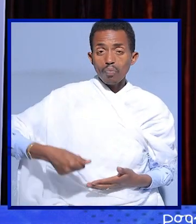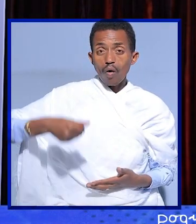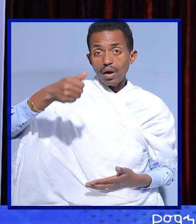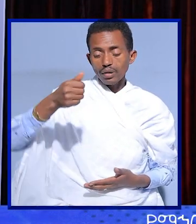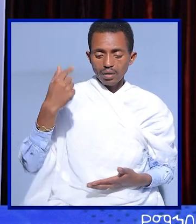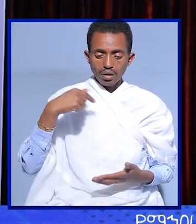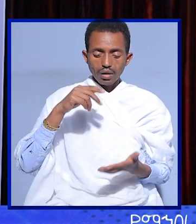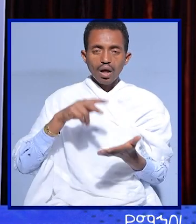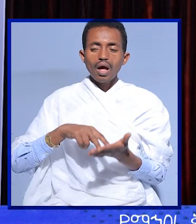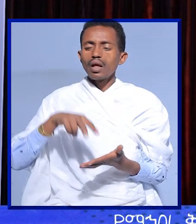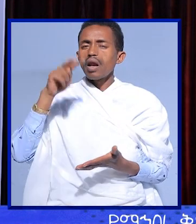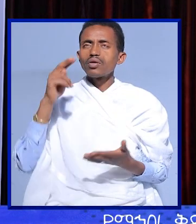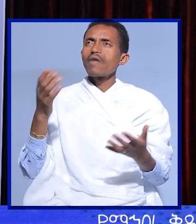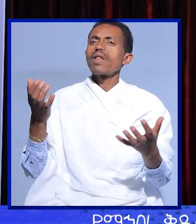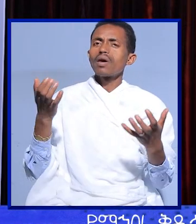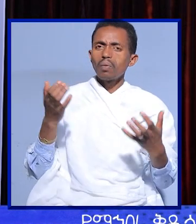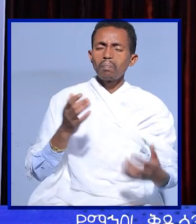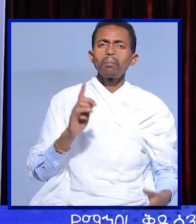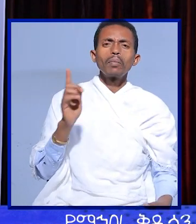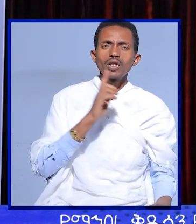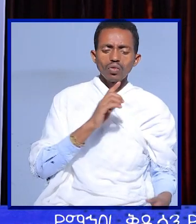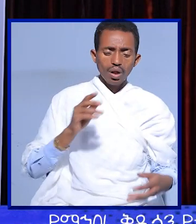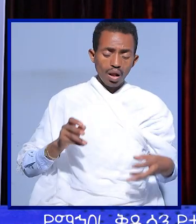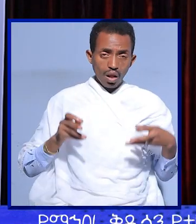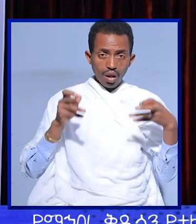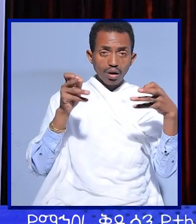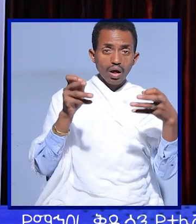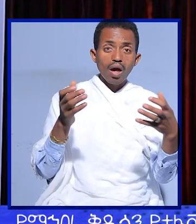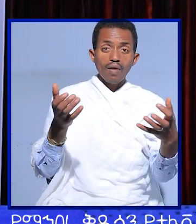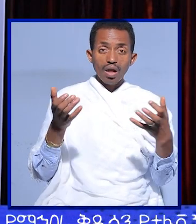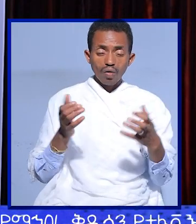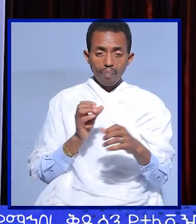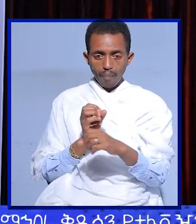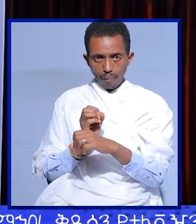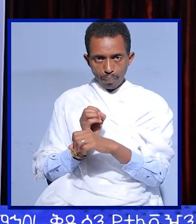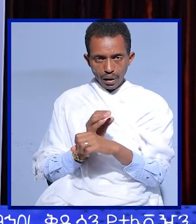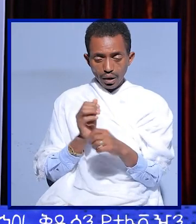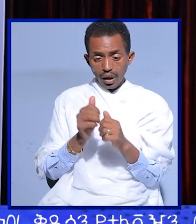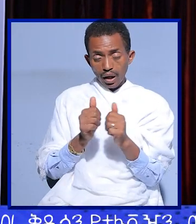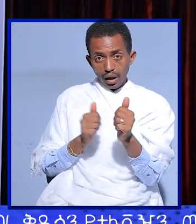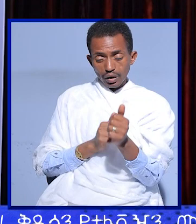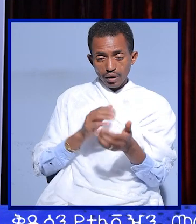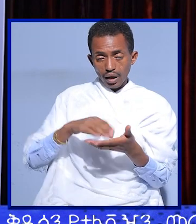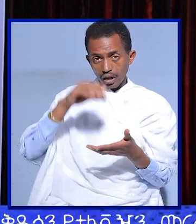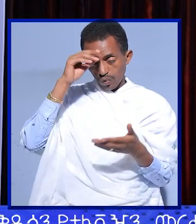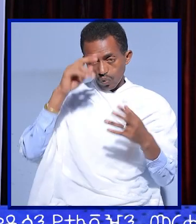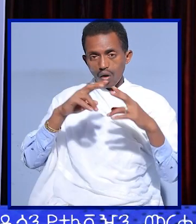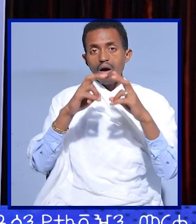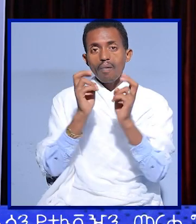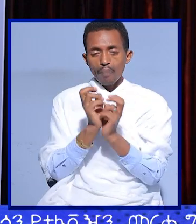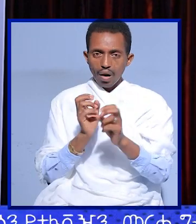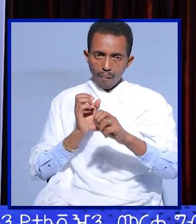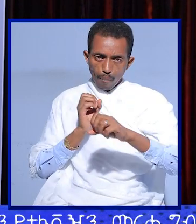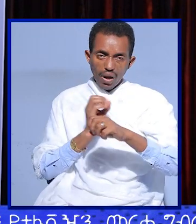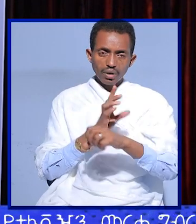በዋናነት ልናነሳው የፈለግነው ልናስተላልፈው የፈለግነው መልእክት ቅድም የትምህርቱ መልእክት ብዬ